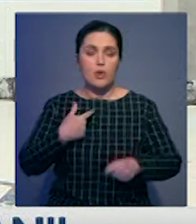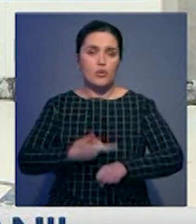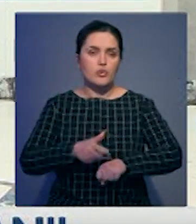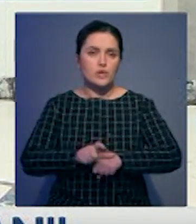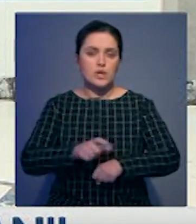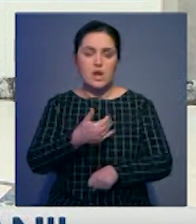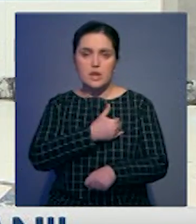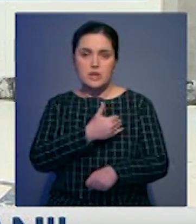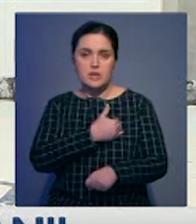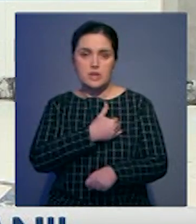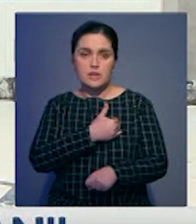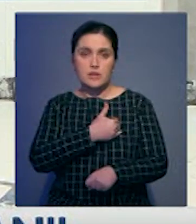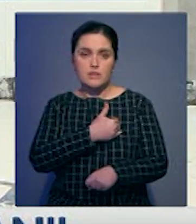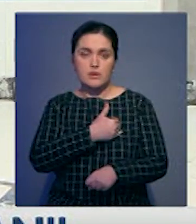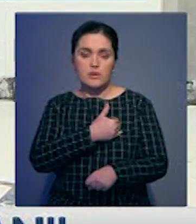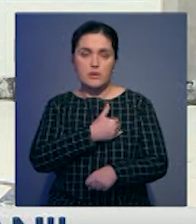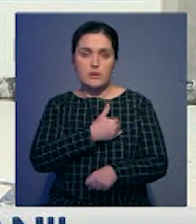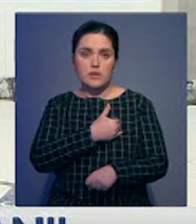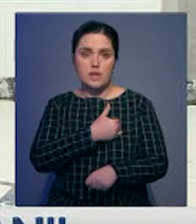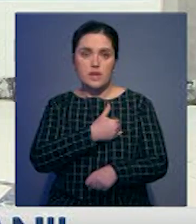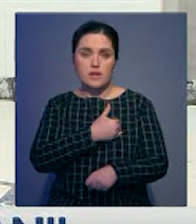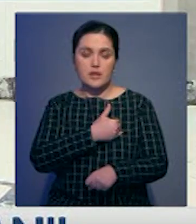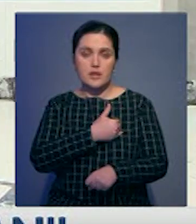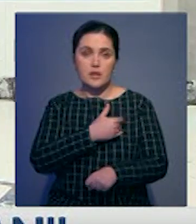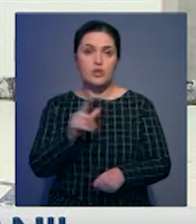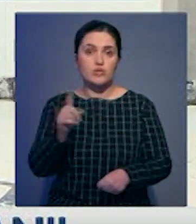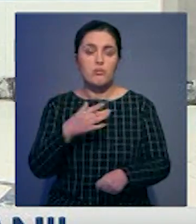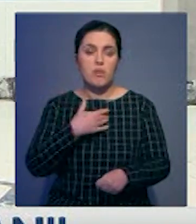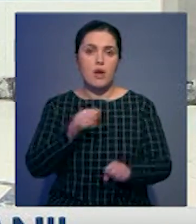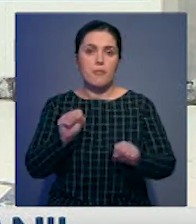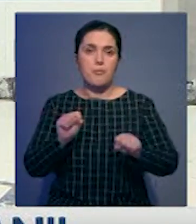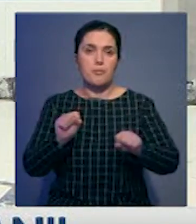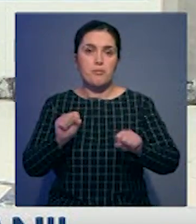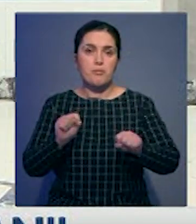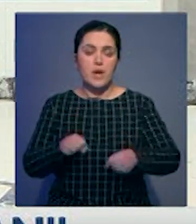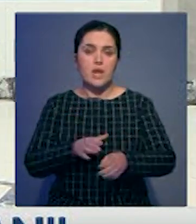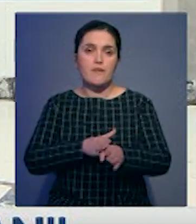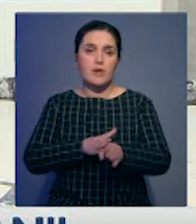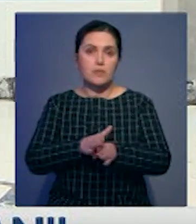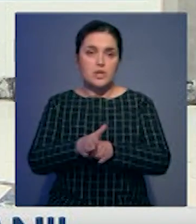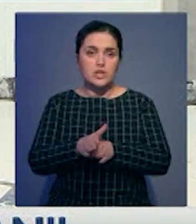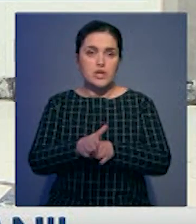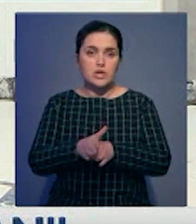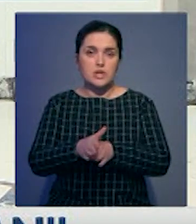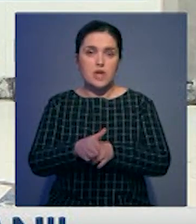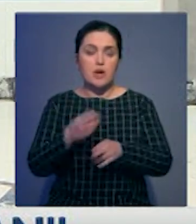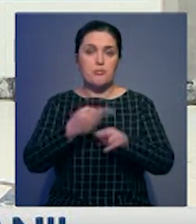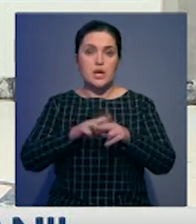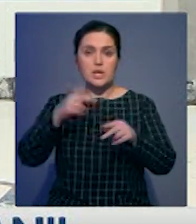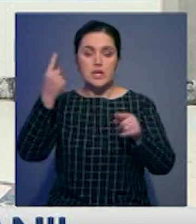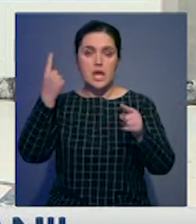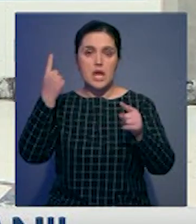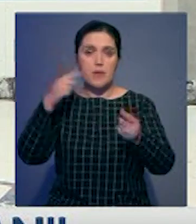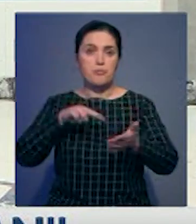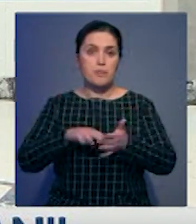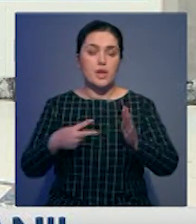хотела, насколько это возможно, чтобы я могла воплощать эти хорошие идеи и